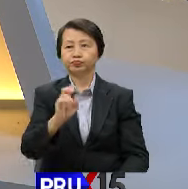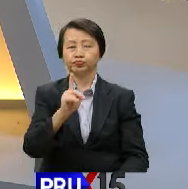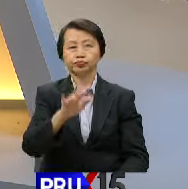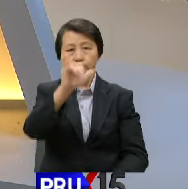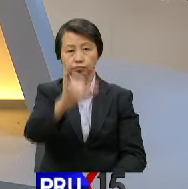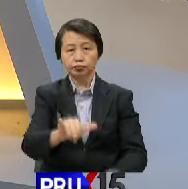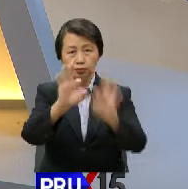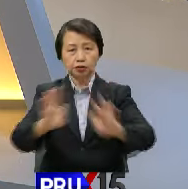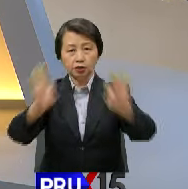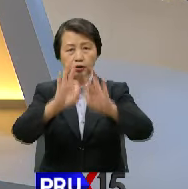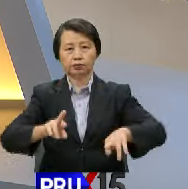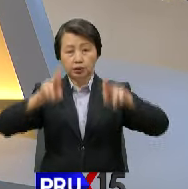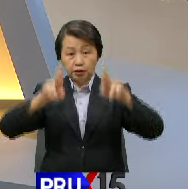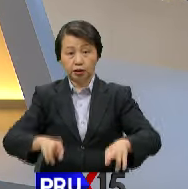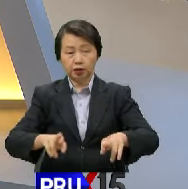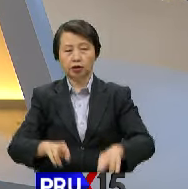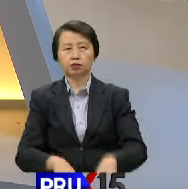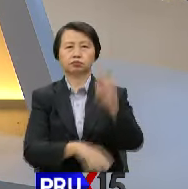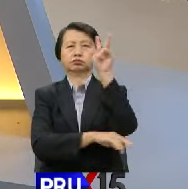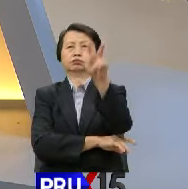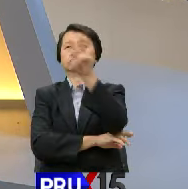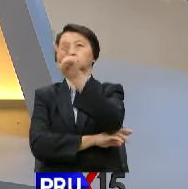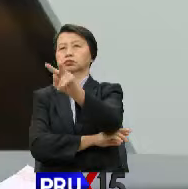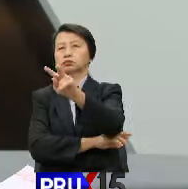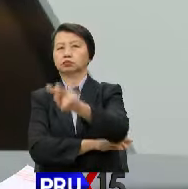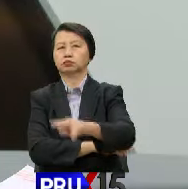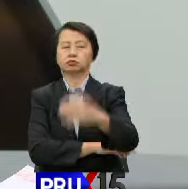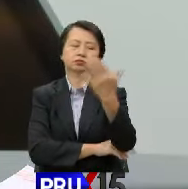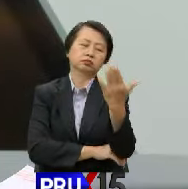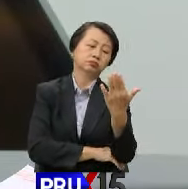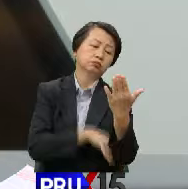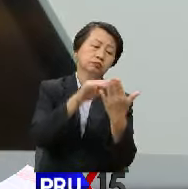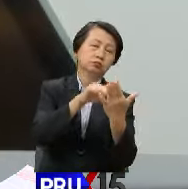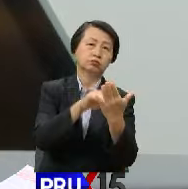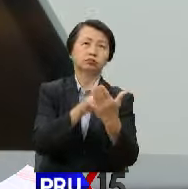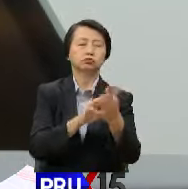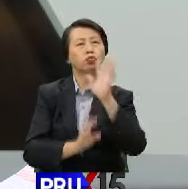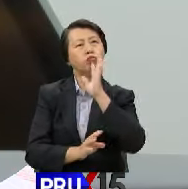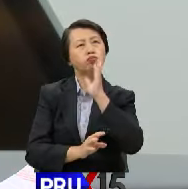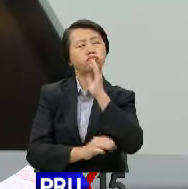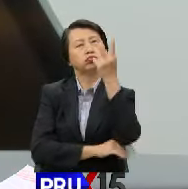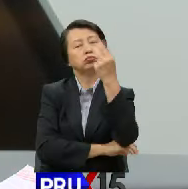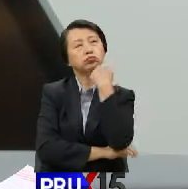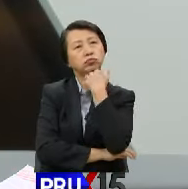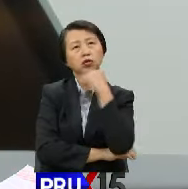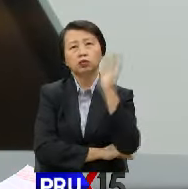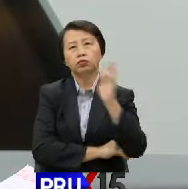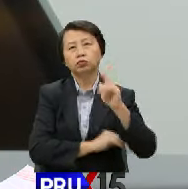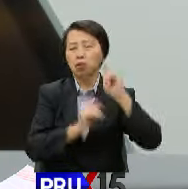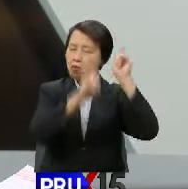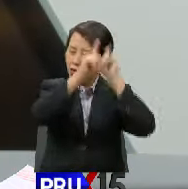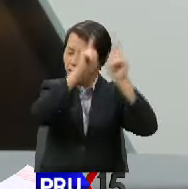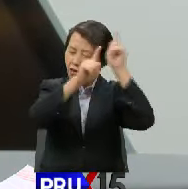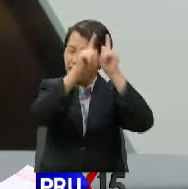Rakyat pengundi ingin melihat pedebat tersebut bukannya retorik dan